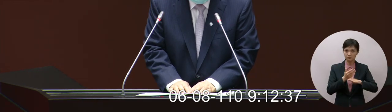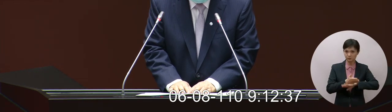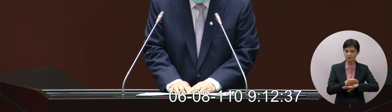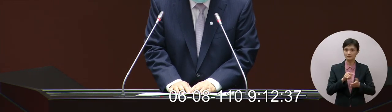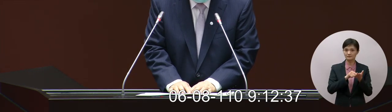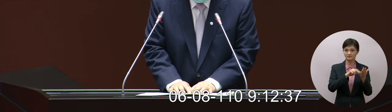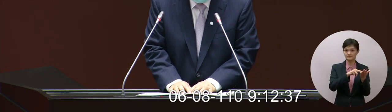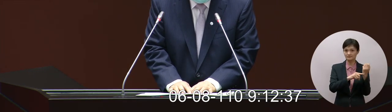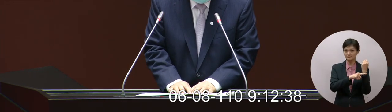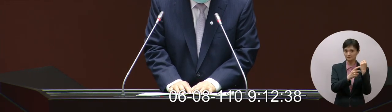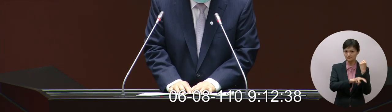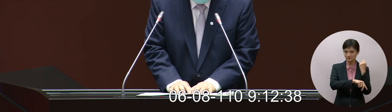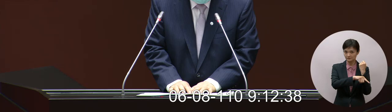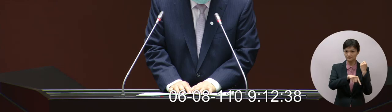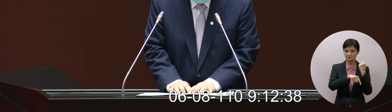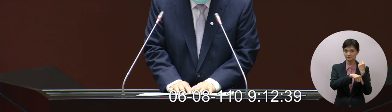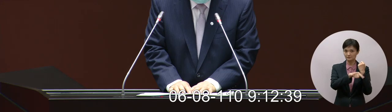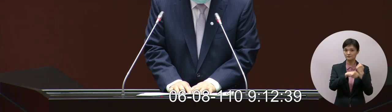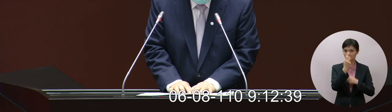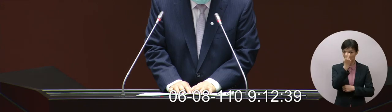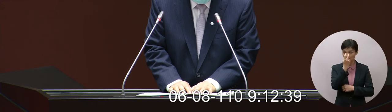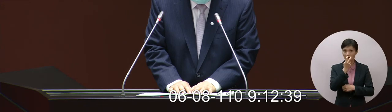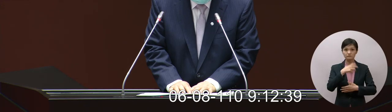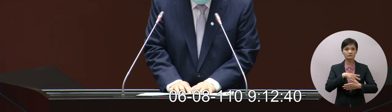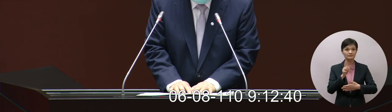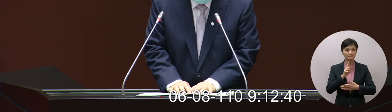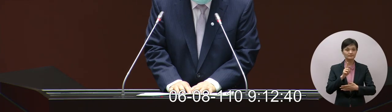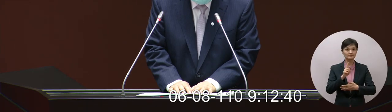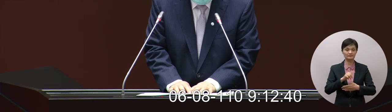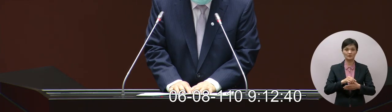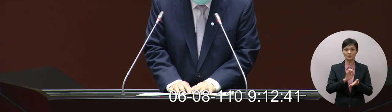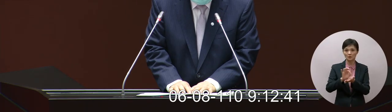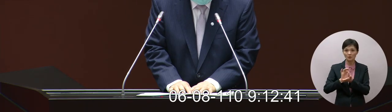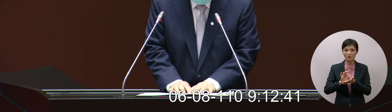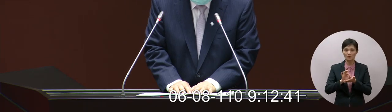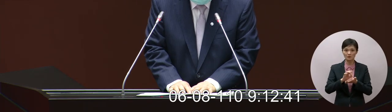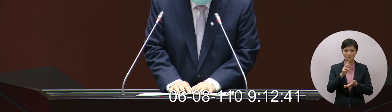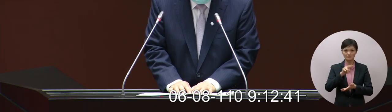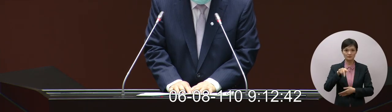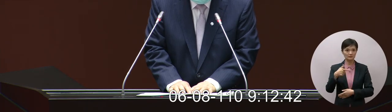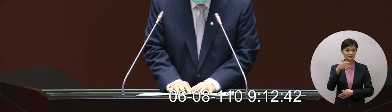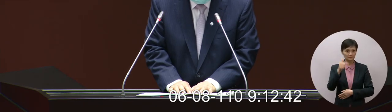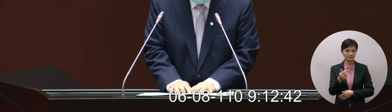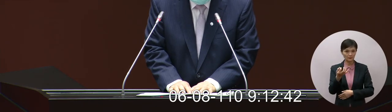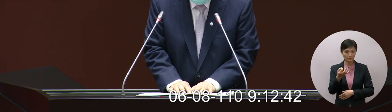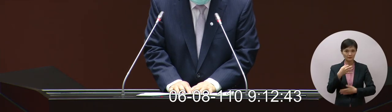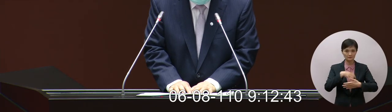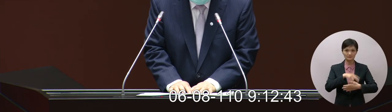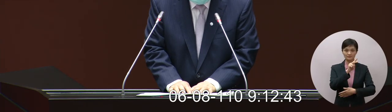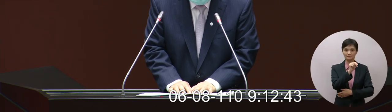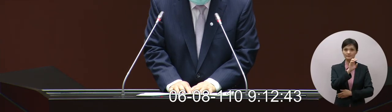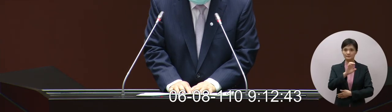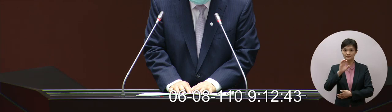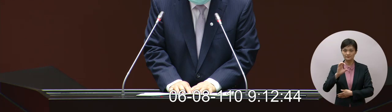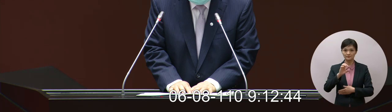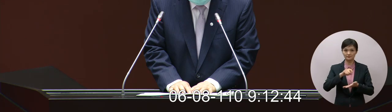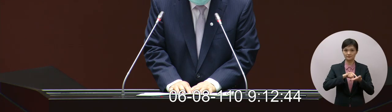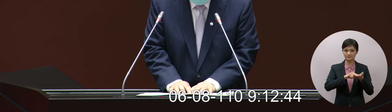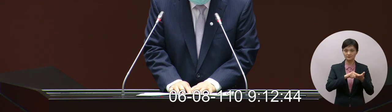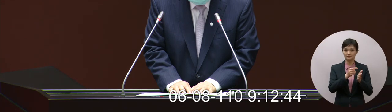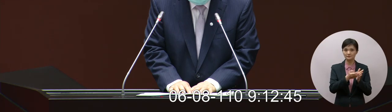其主要内容如下：第一，税出编列2600亿元，其中国家通讯传播委员会编